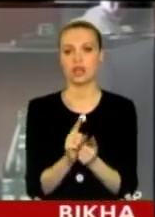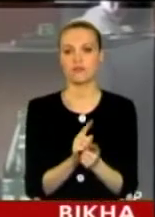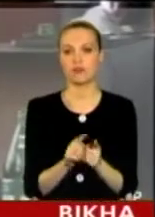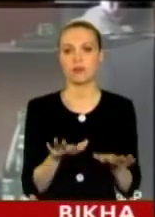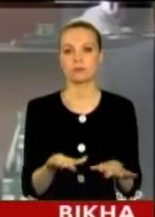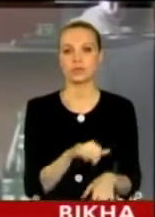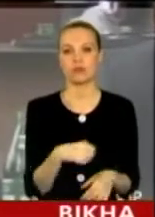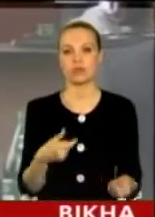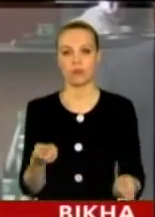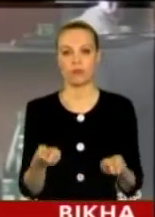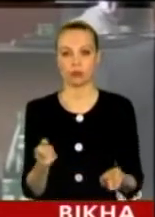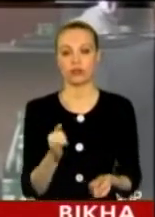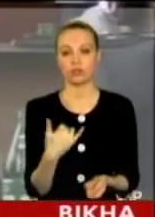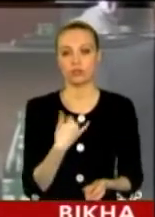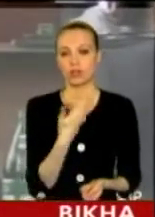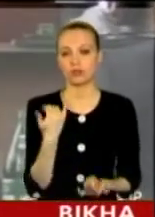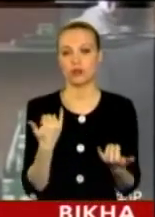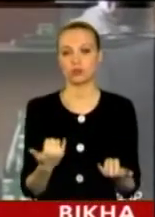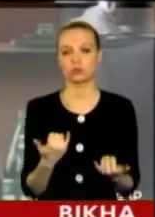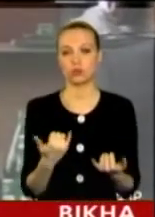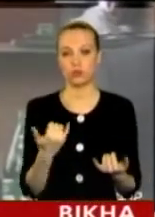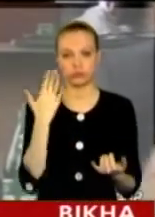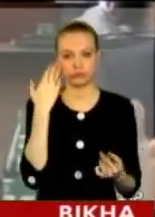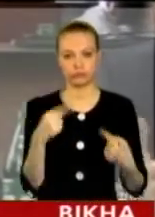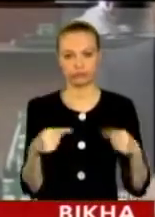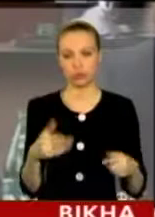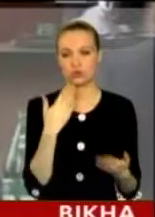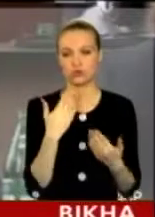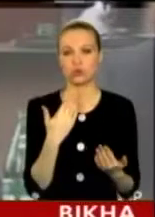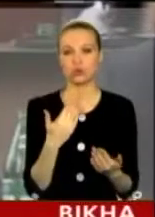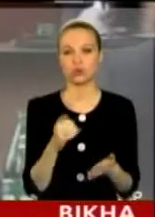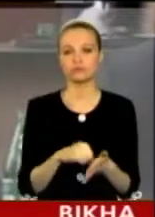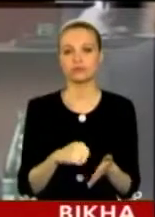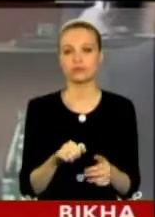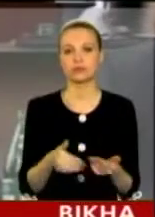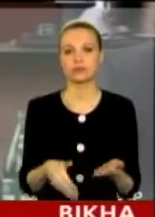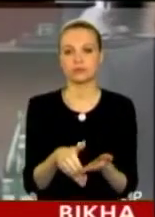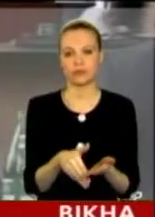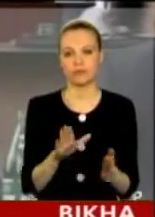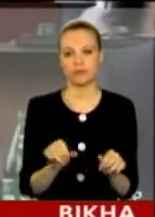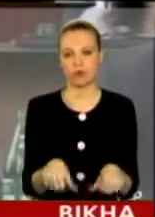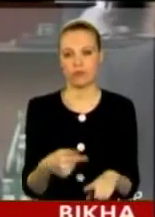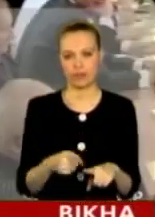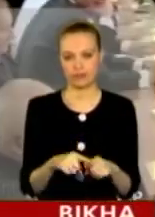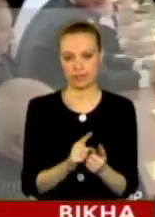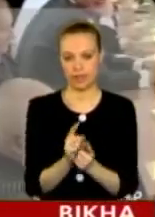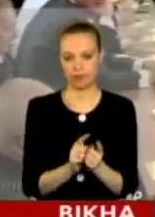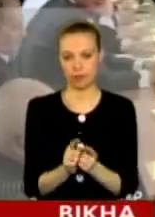місцевого самоврядування. І у нас немає сьогодні розбіжностей щодо підходів формування цієї